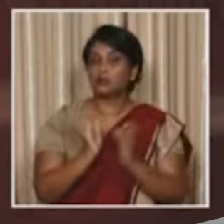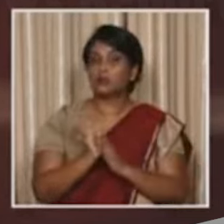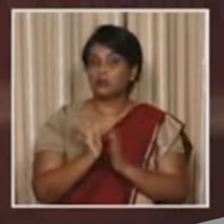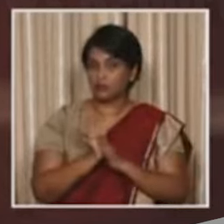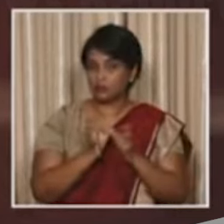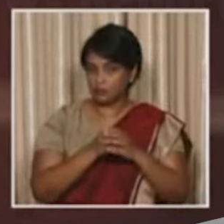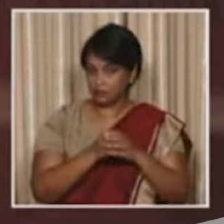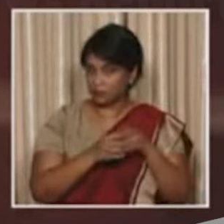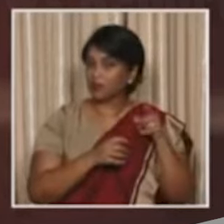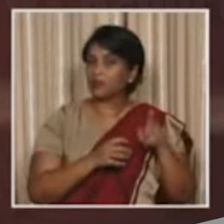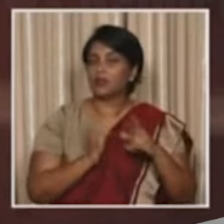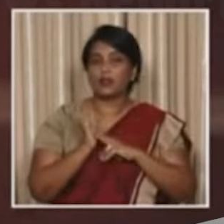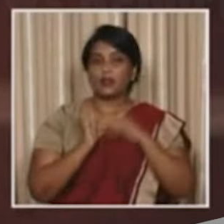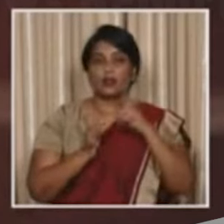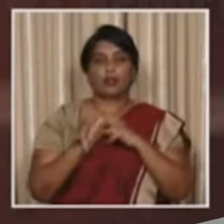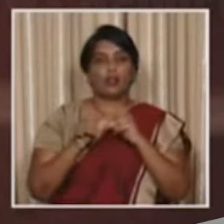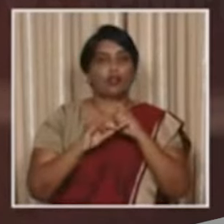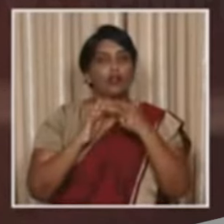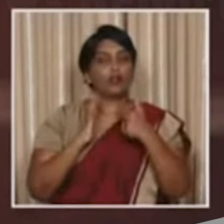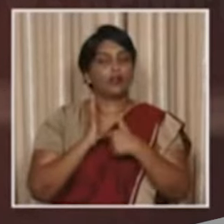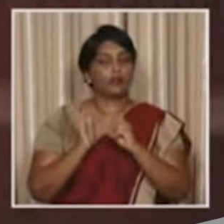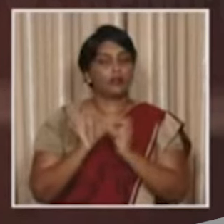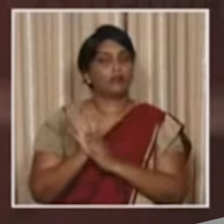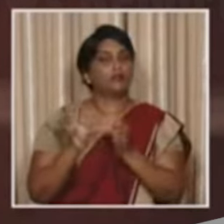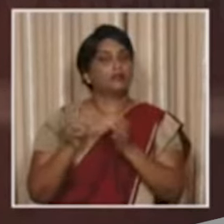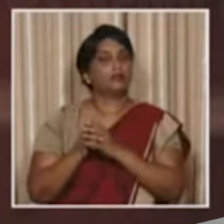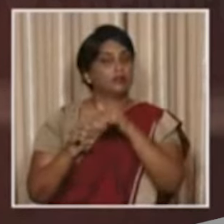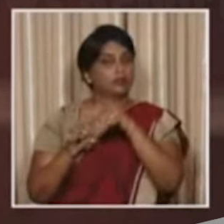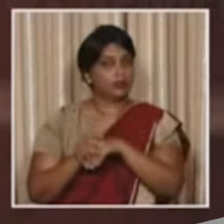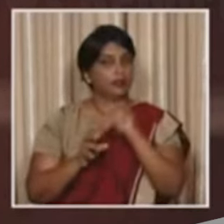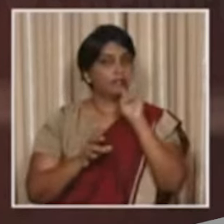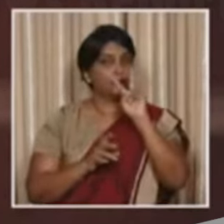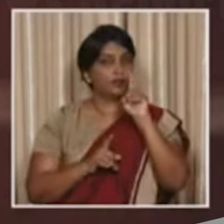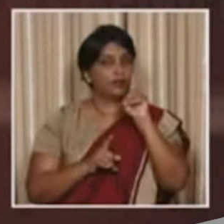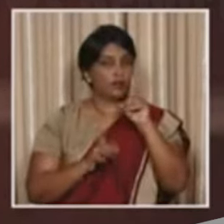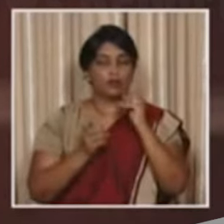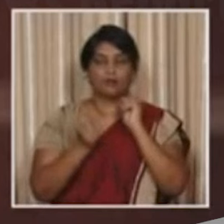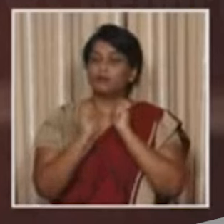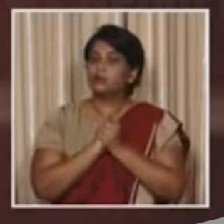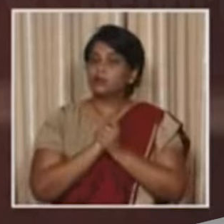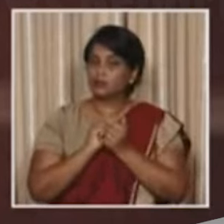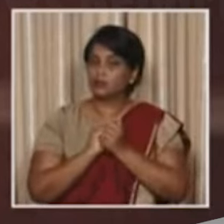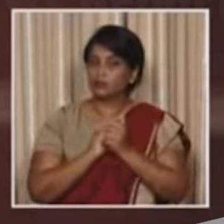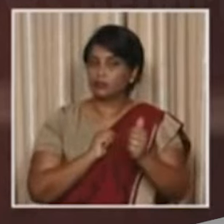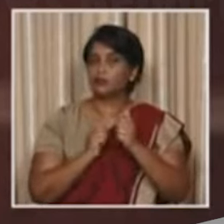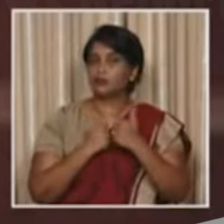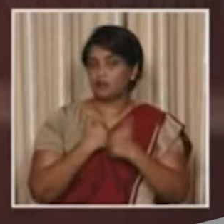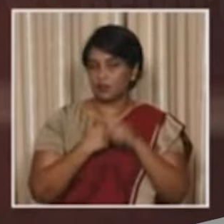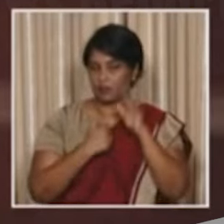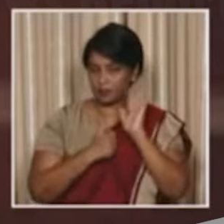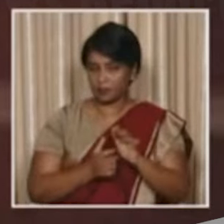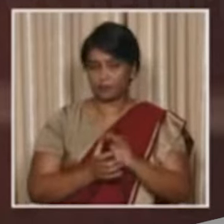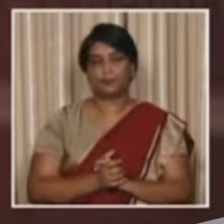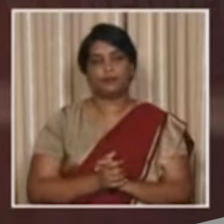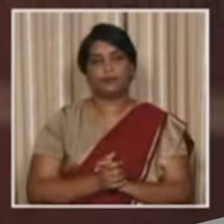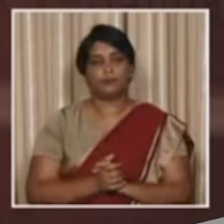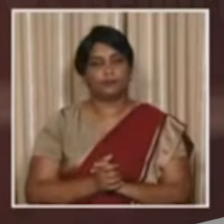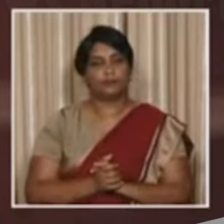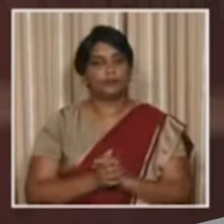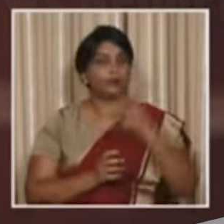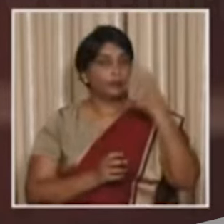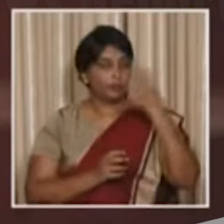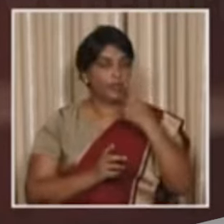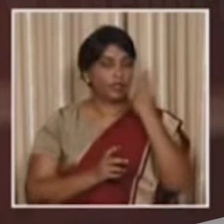හා ජාතික විගණන කොමිෂන් සභාවක් පිහිටුවීමට 21 වෙනි සංශෝධනය මගින් ප්‍රතිපාදන සැලසුවා.